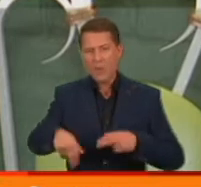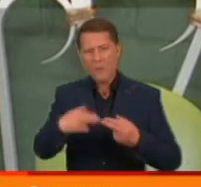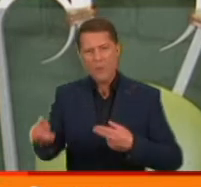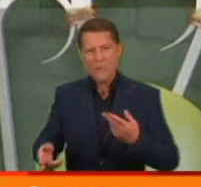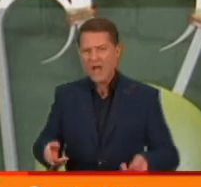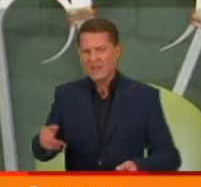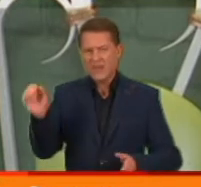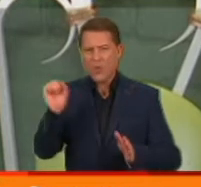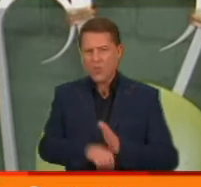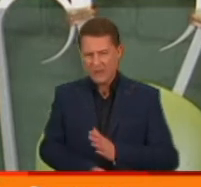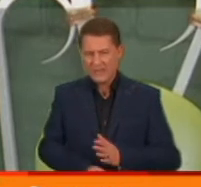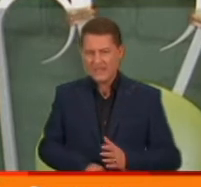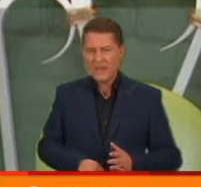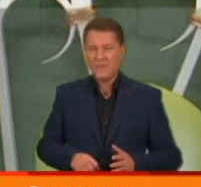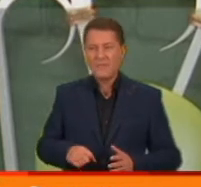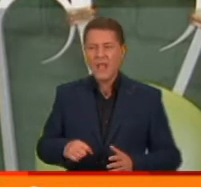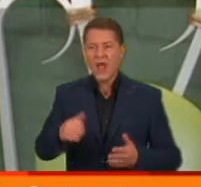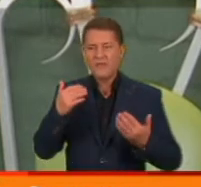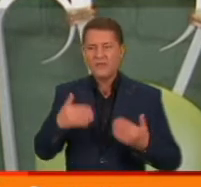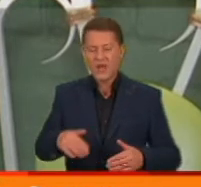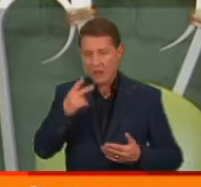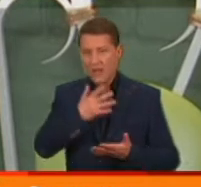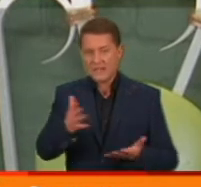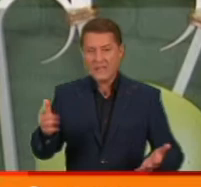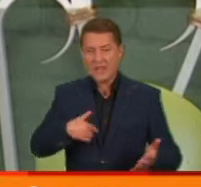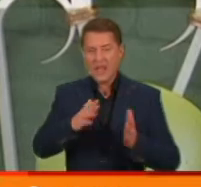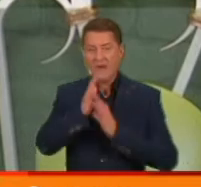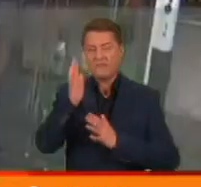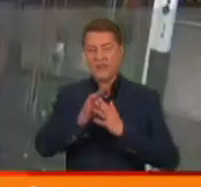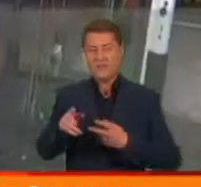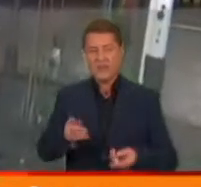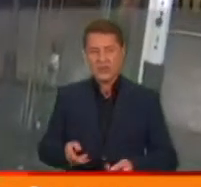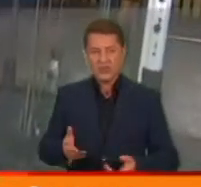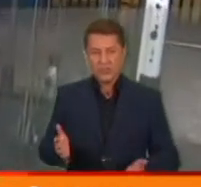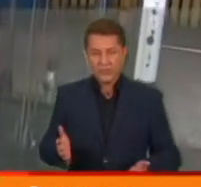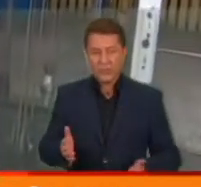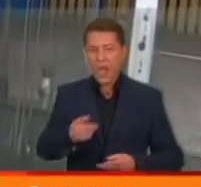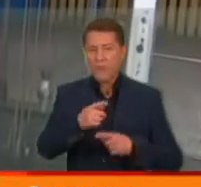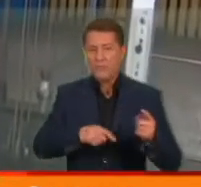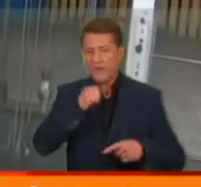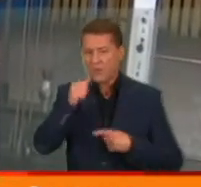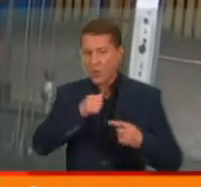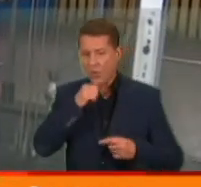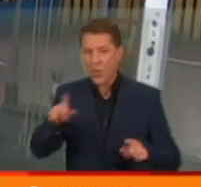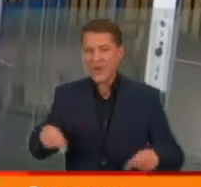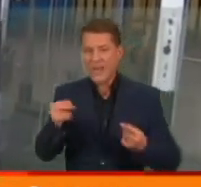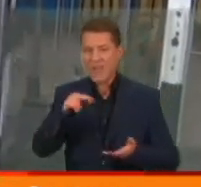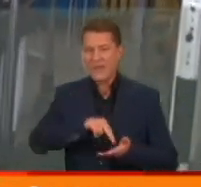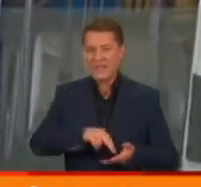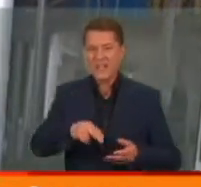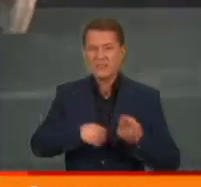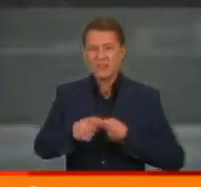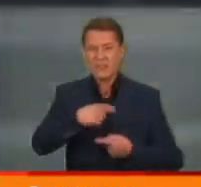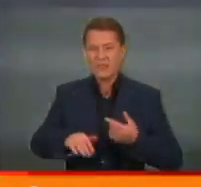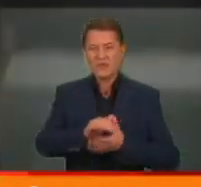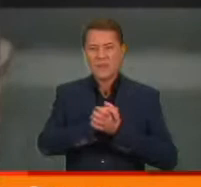просто. І так момент, і інша картинка, і я в траві, я не можу зрозуміти, де я. Півроку реабілітації, і вони повернулися до мирного